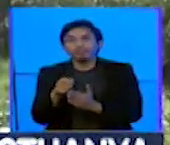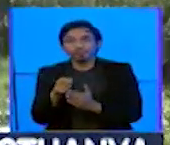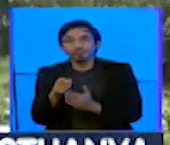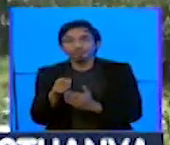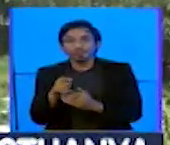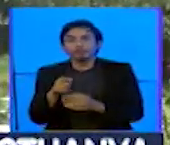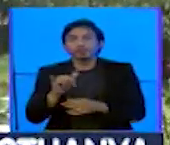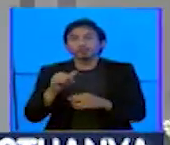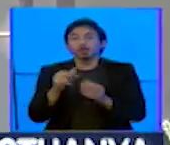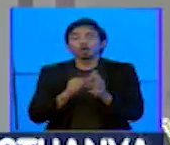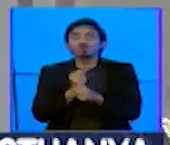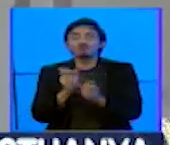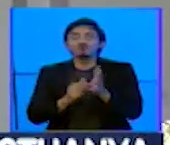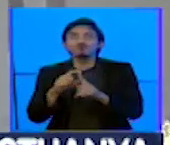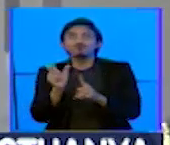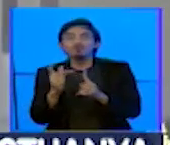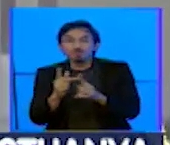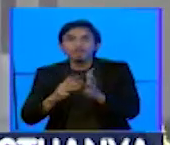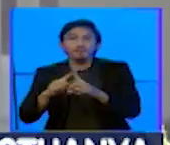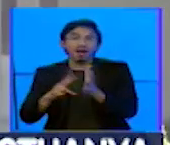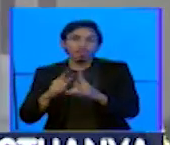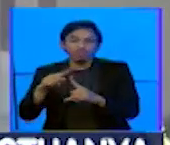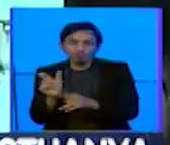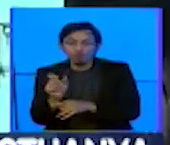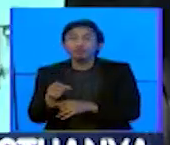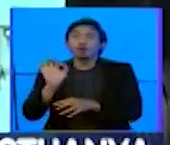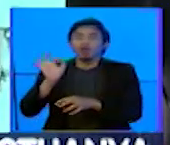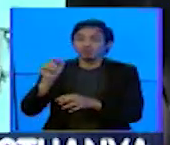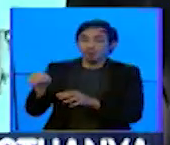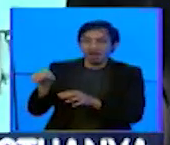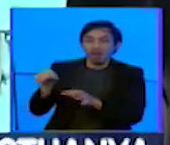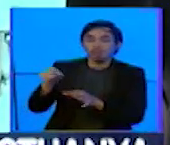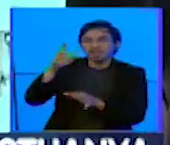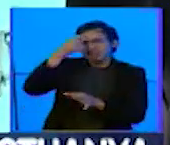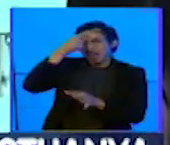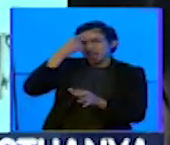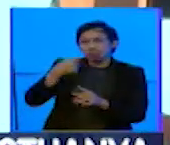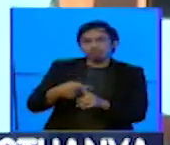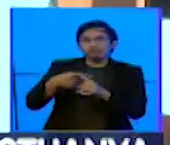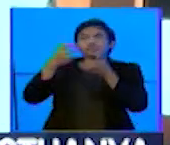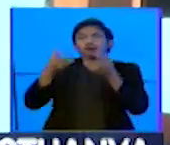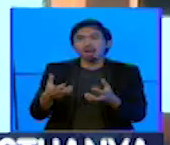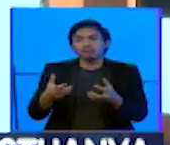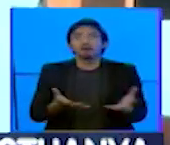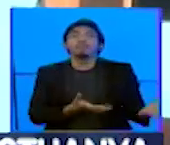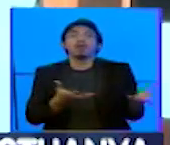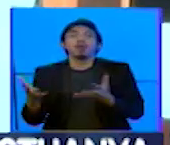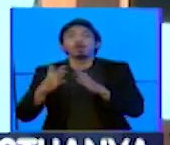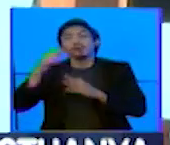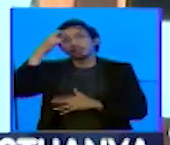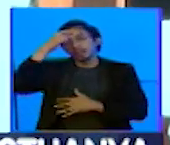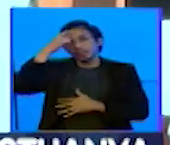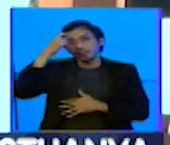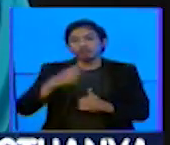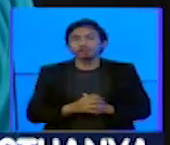LD kembali sakit dan dibawa ke RSUD Dr. Muardi Solo. 11 hari dirawat di rumah sakit, LD 28 tahun meninggal